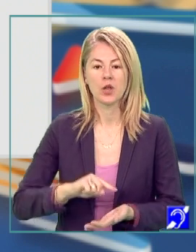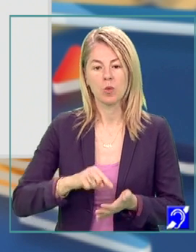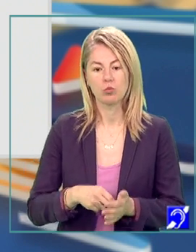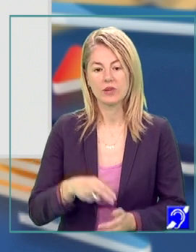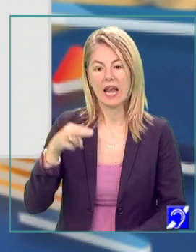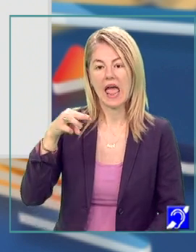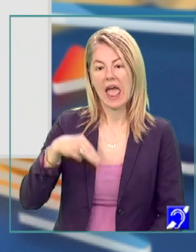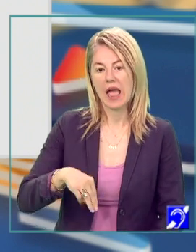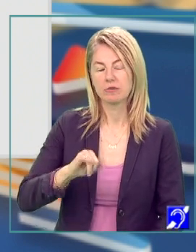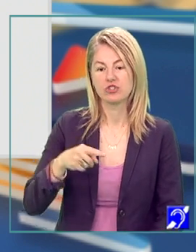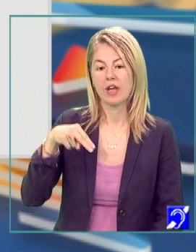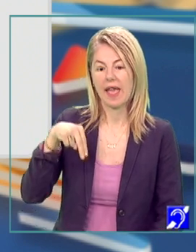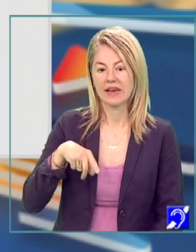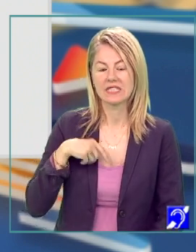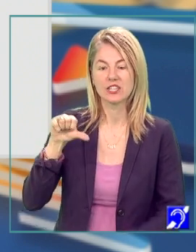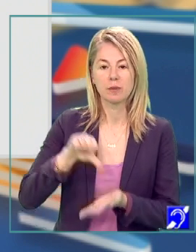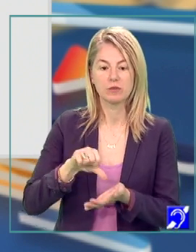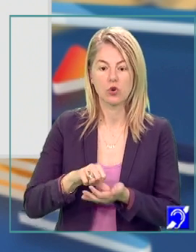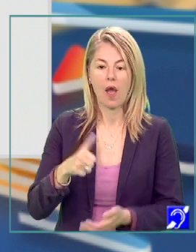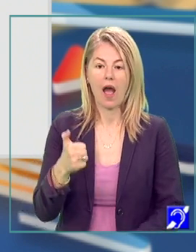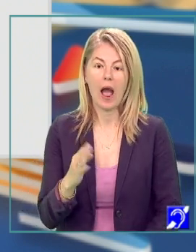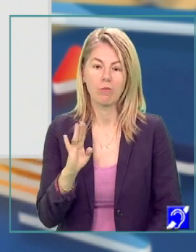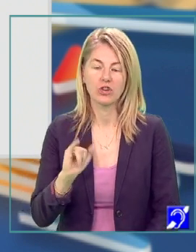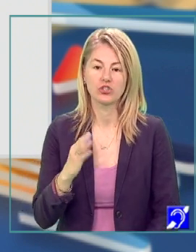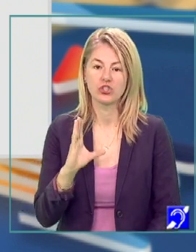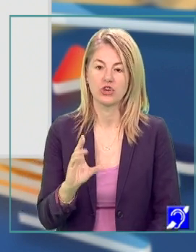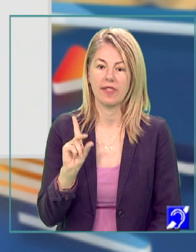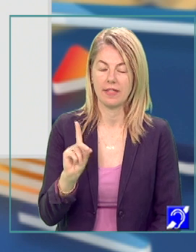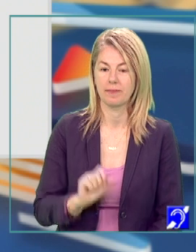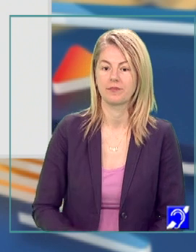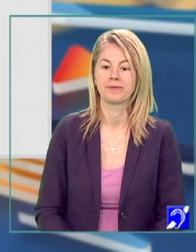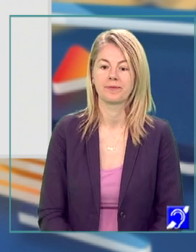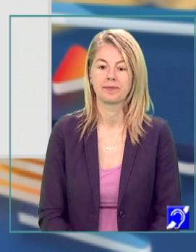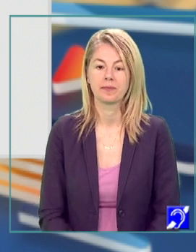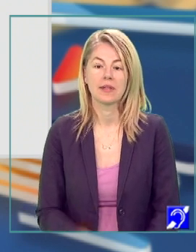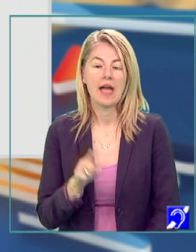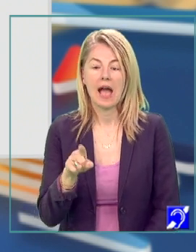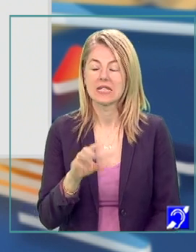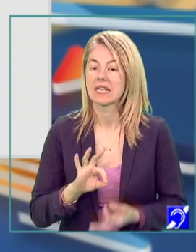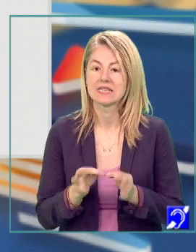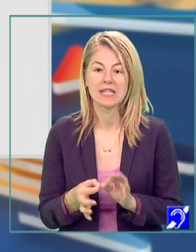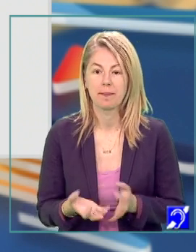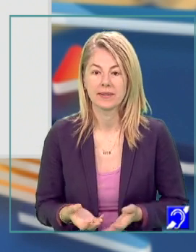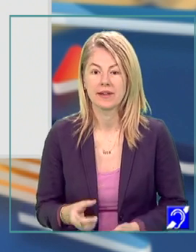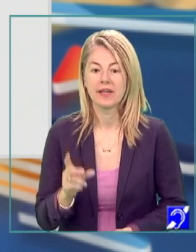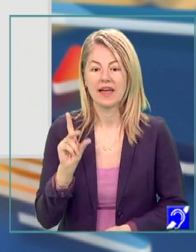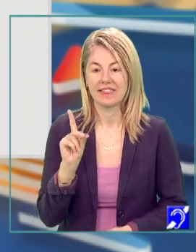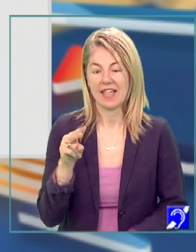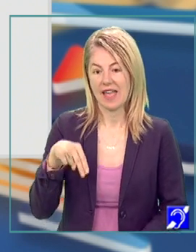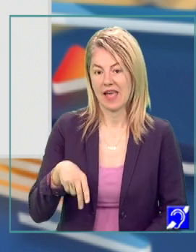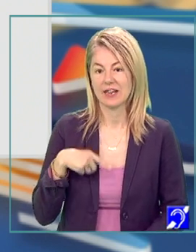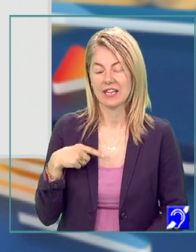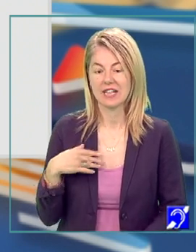M și N sunt mijloacele laturilor AB și DC. Asta înseamnă că DN va